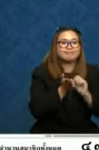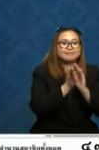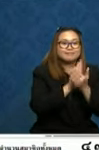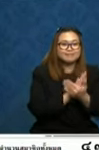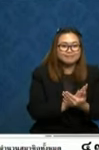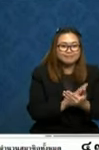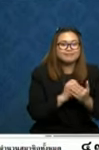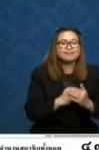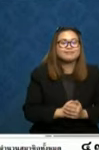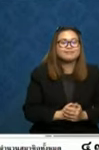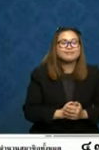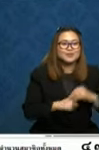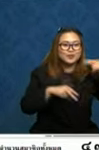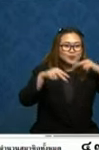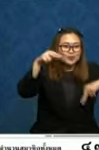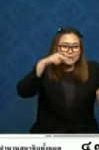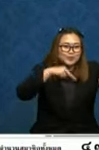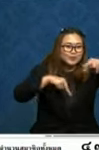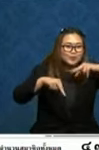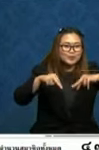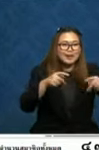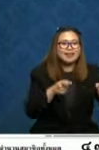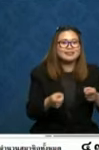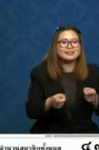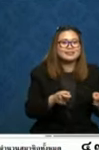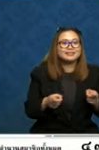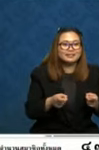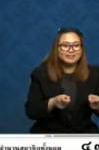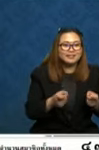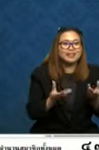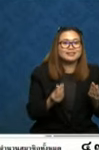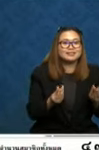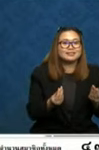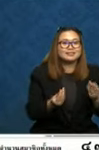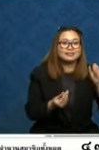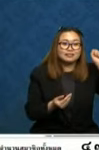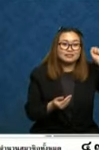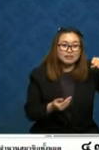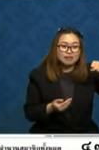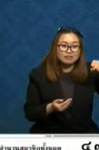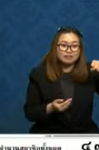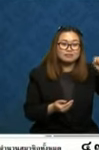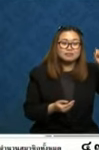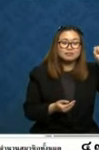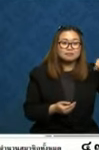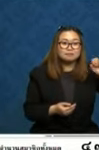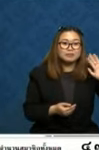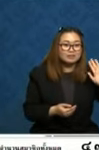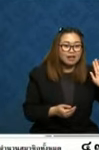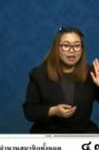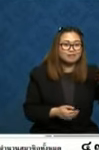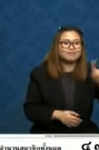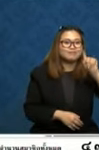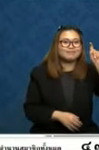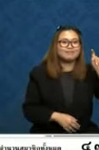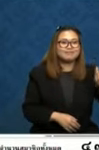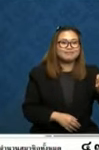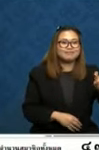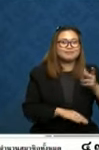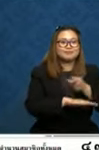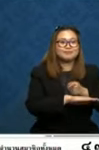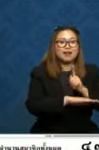ป็นเรื่องของการบริหารจัดการที่ดินหรือไม่นะครับเพราะท่านประธานคงทราบดีนะครับ